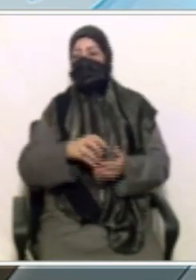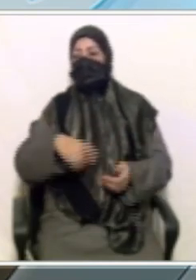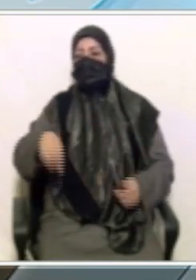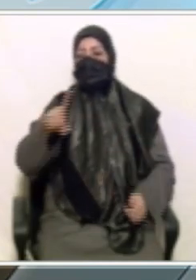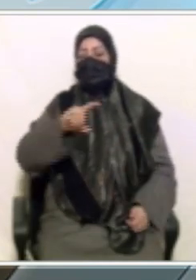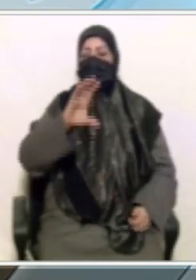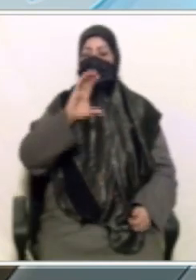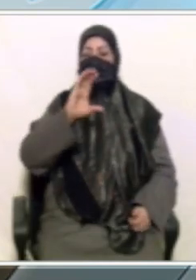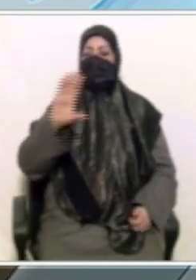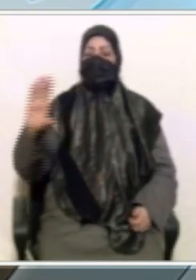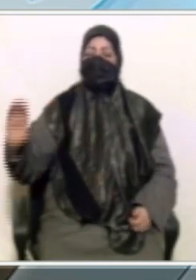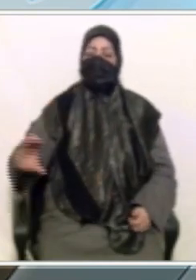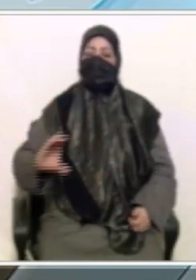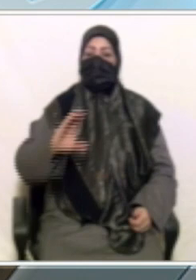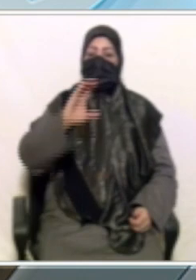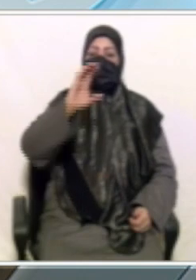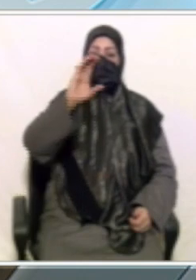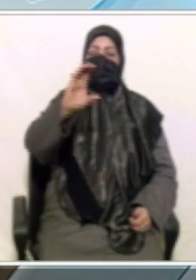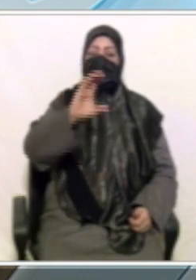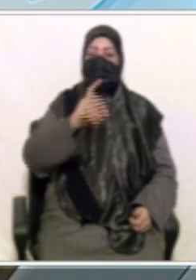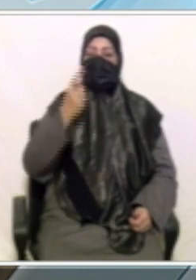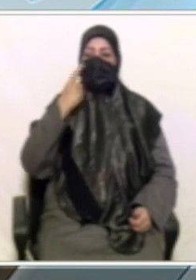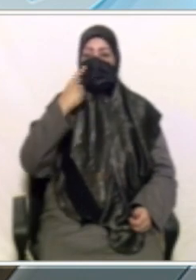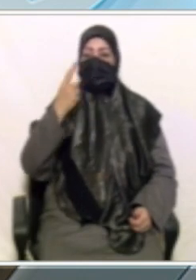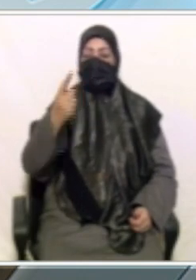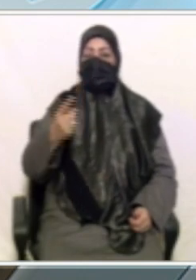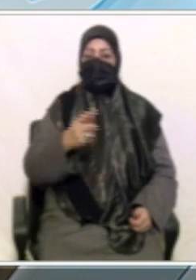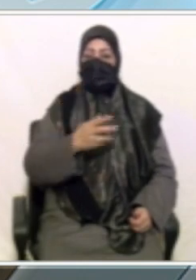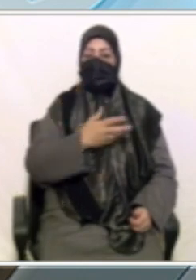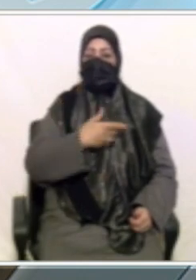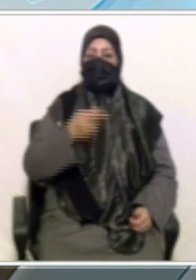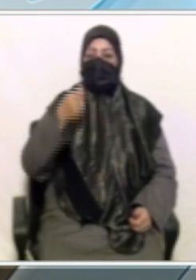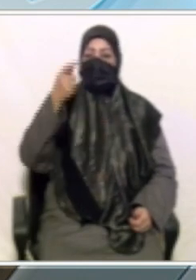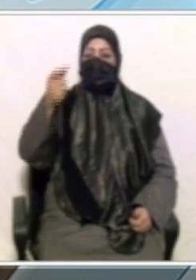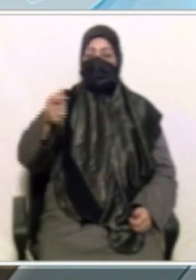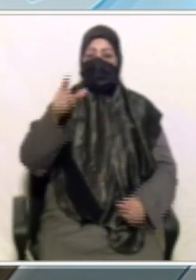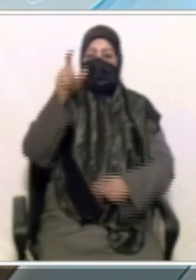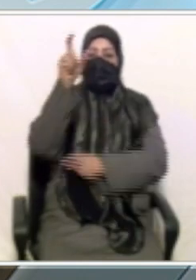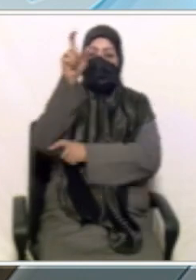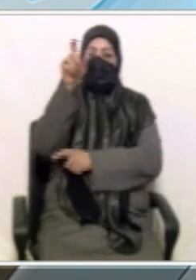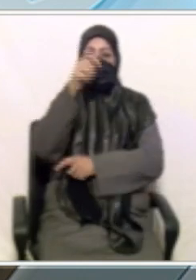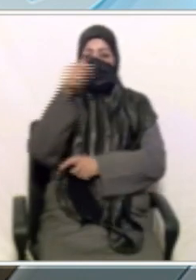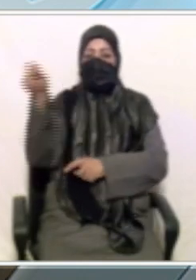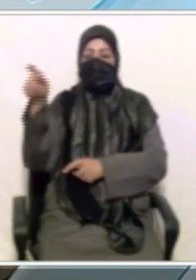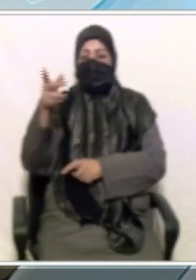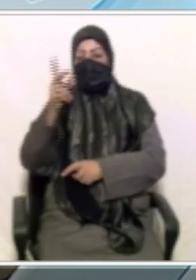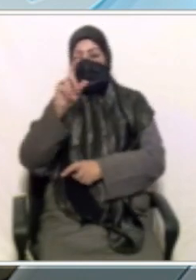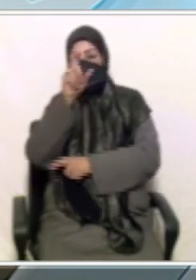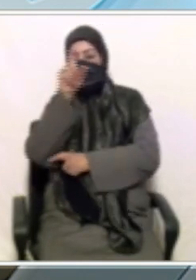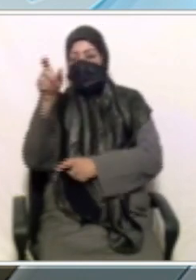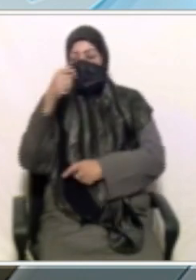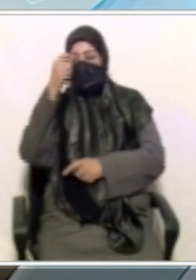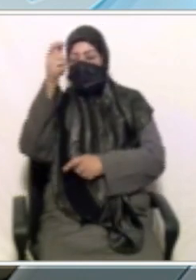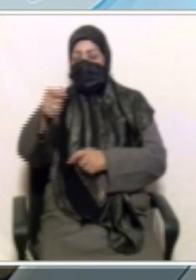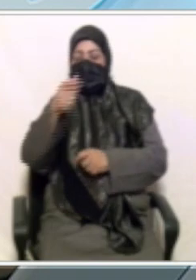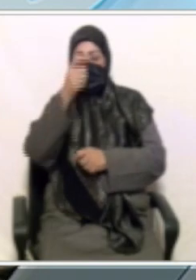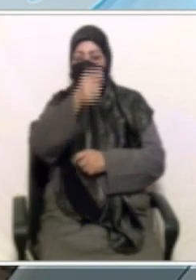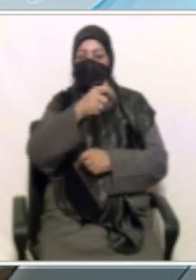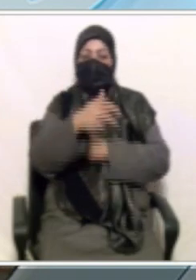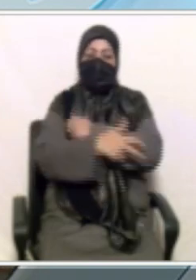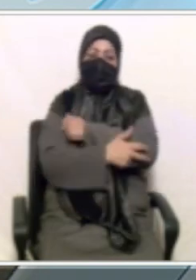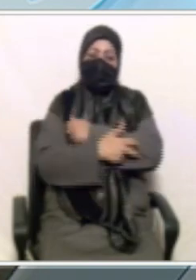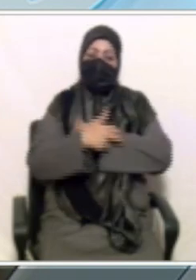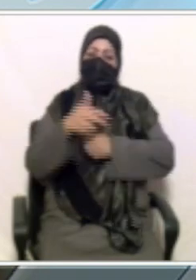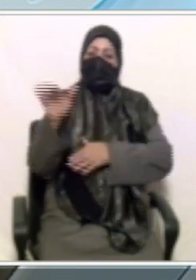به وتنفقه في مصالح المسلمين. الالتزام الذي عليك العجز احتسبه وأنفقه في